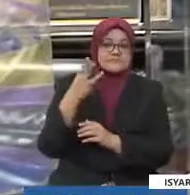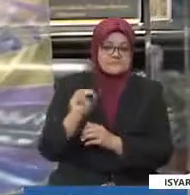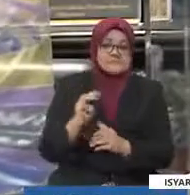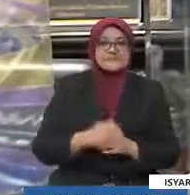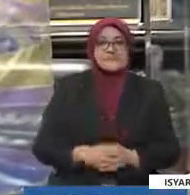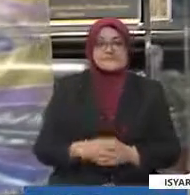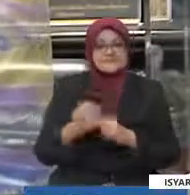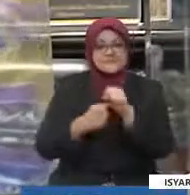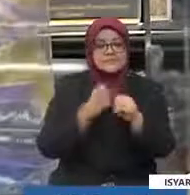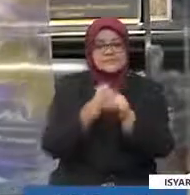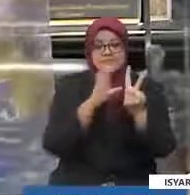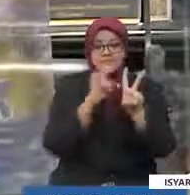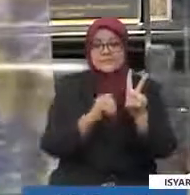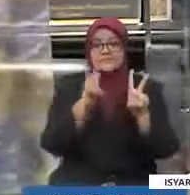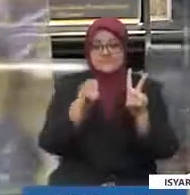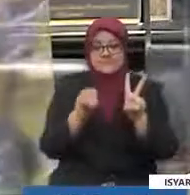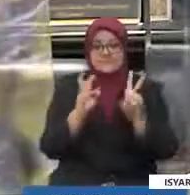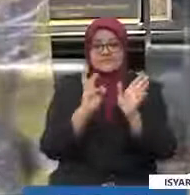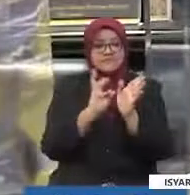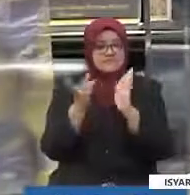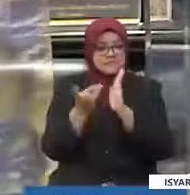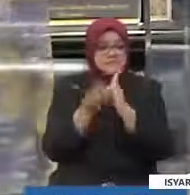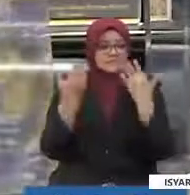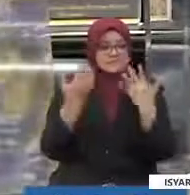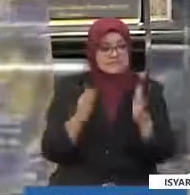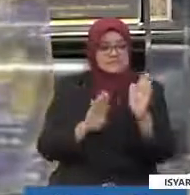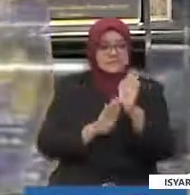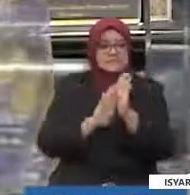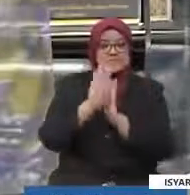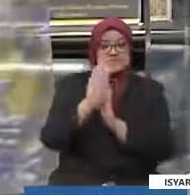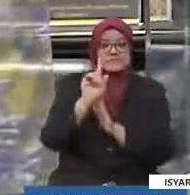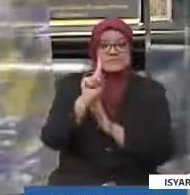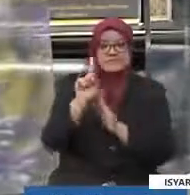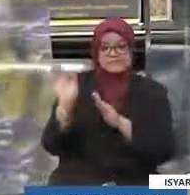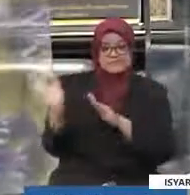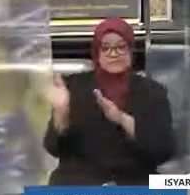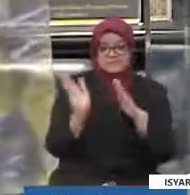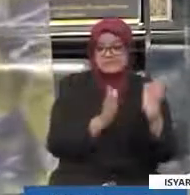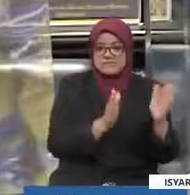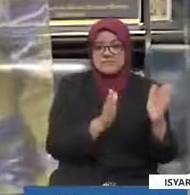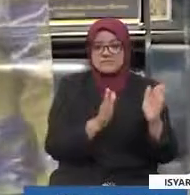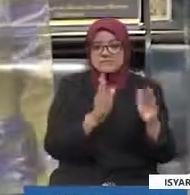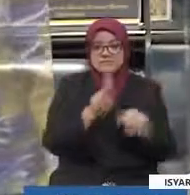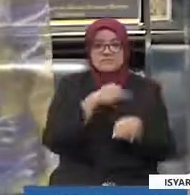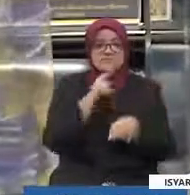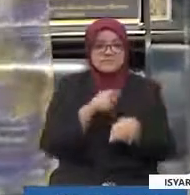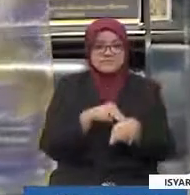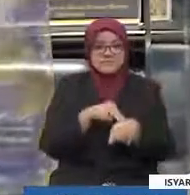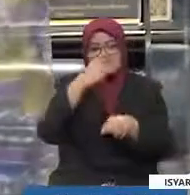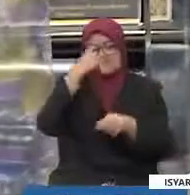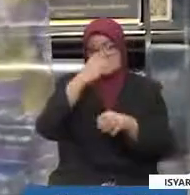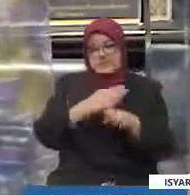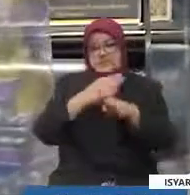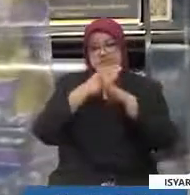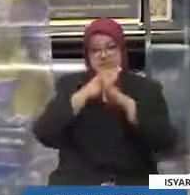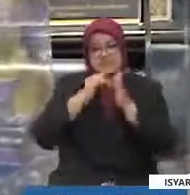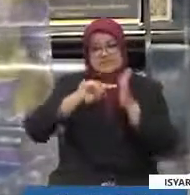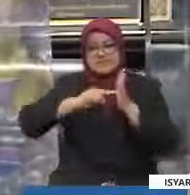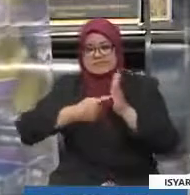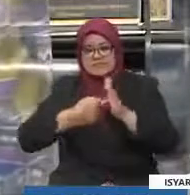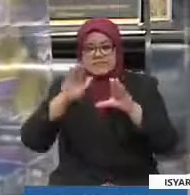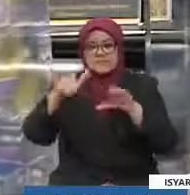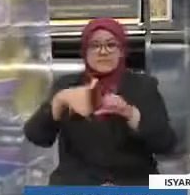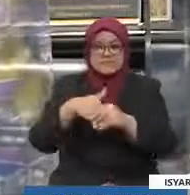KPWKM. Pada tahun 2020, KPWKM telah membangunkan satu pelan strategik kebangsaan bagi menangani